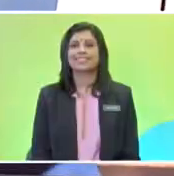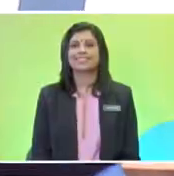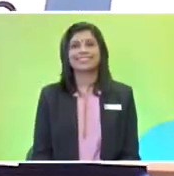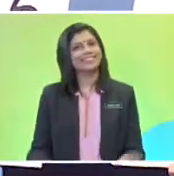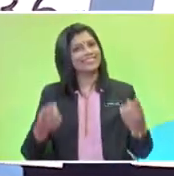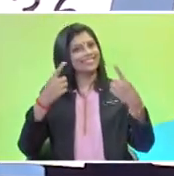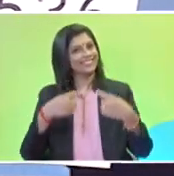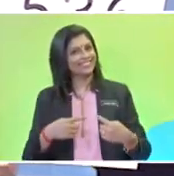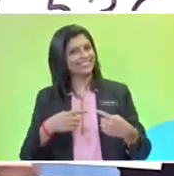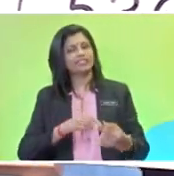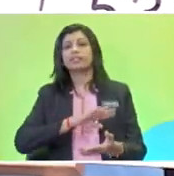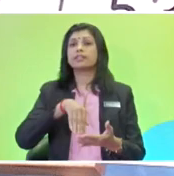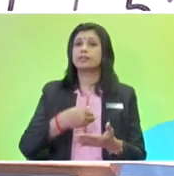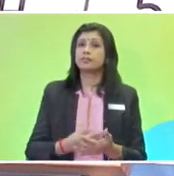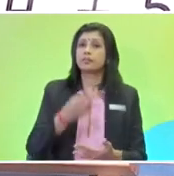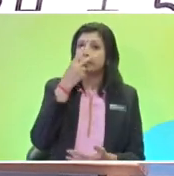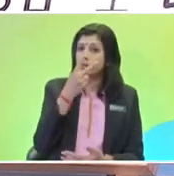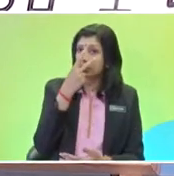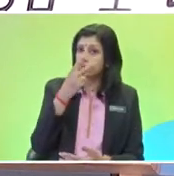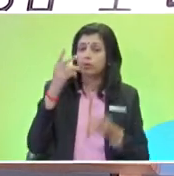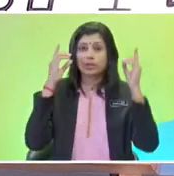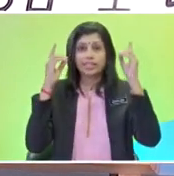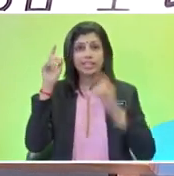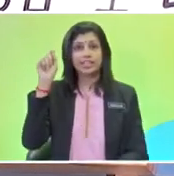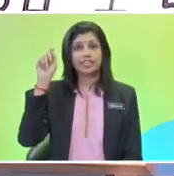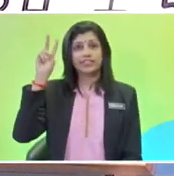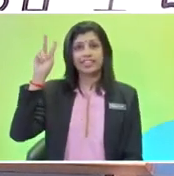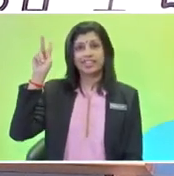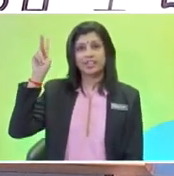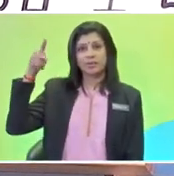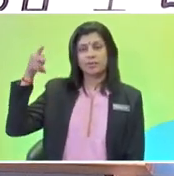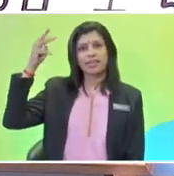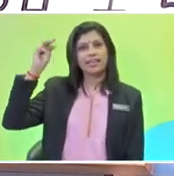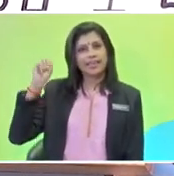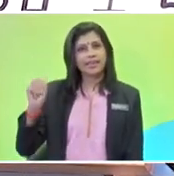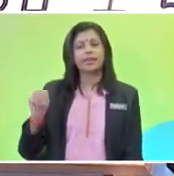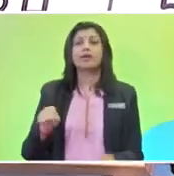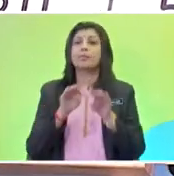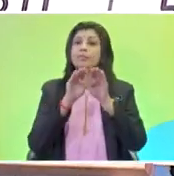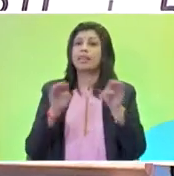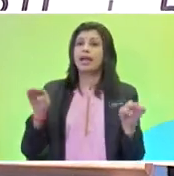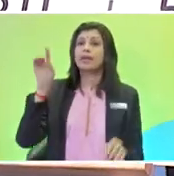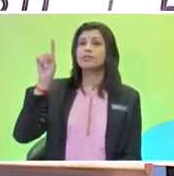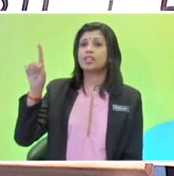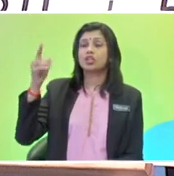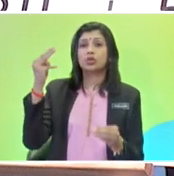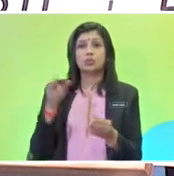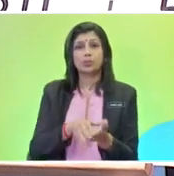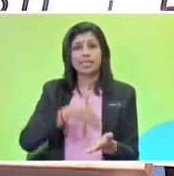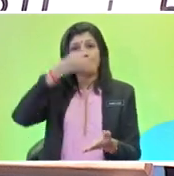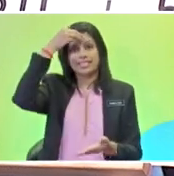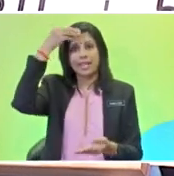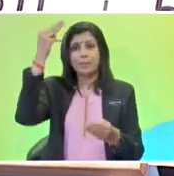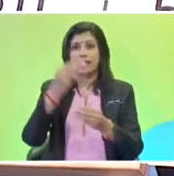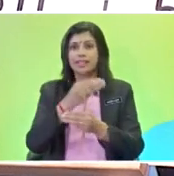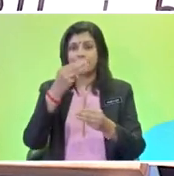Kembalinya rakan-rakan semua ke rancangan Didik TV KPM dan hari ini bagi slot tahap 1 kita belajar numerasi dan tajuk kita